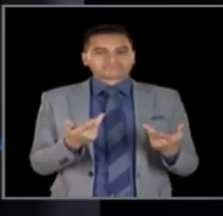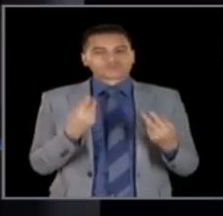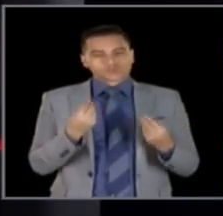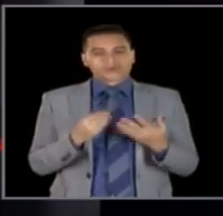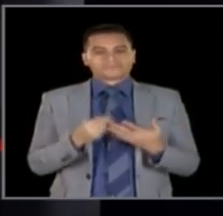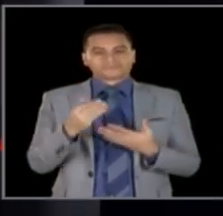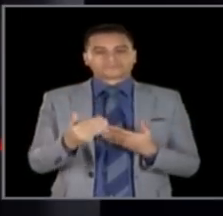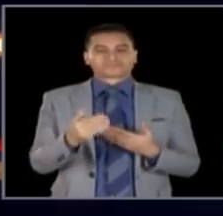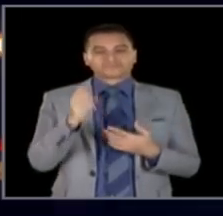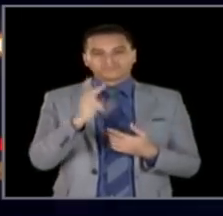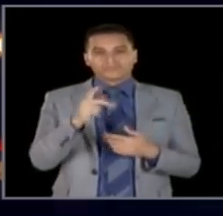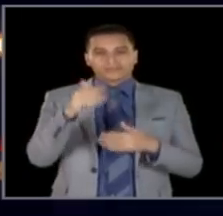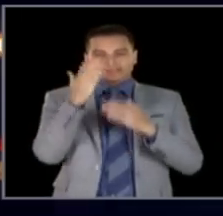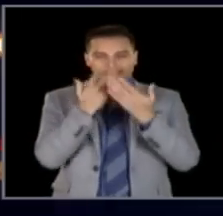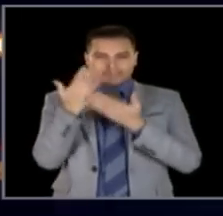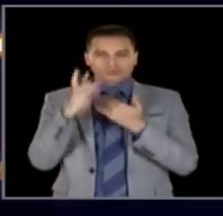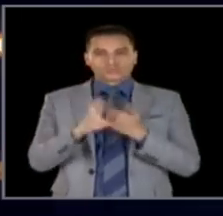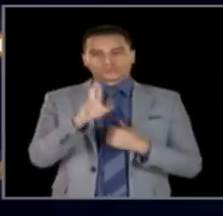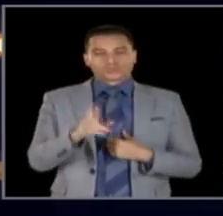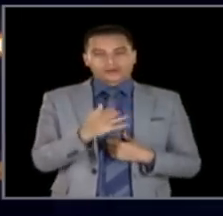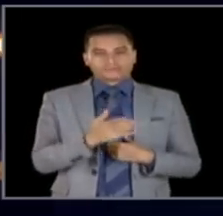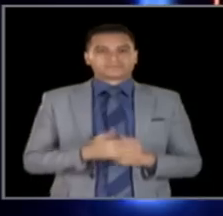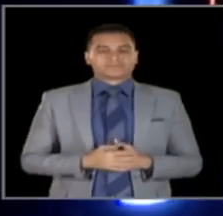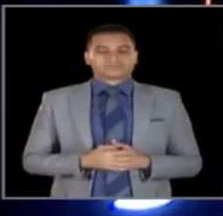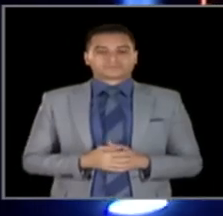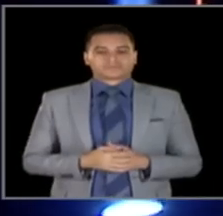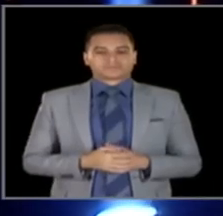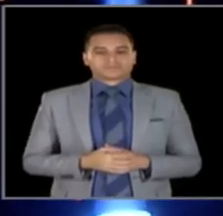نستنى شوية. تاريخ، والسؤال هو: